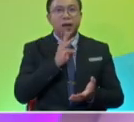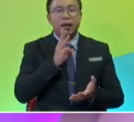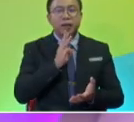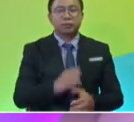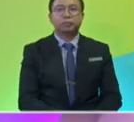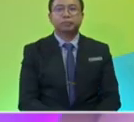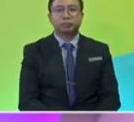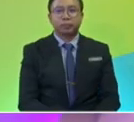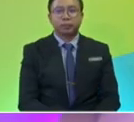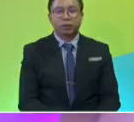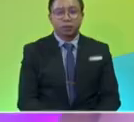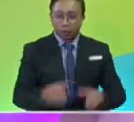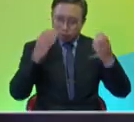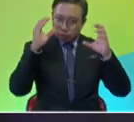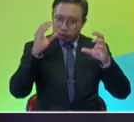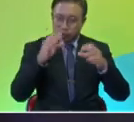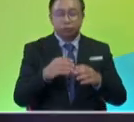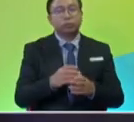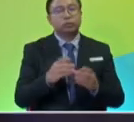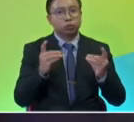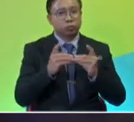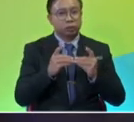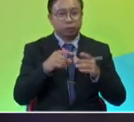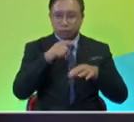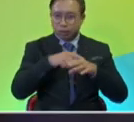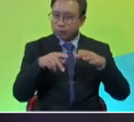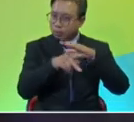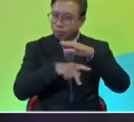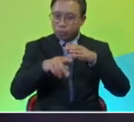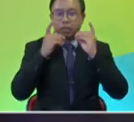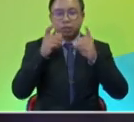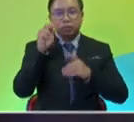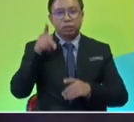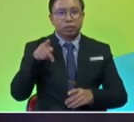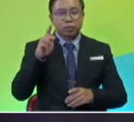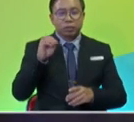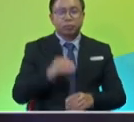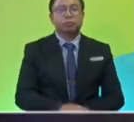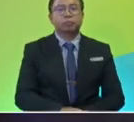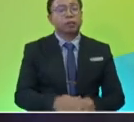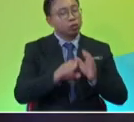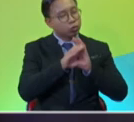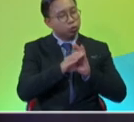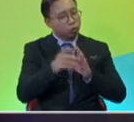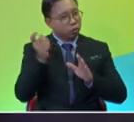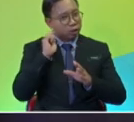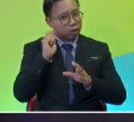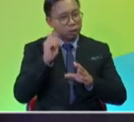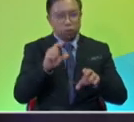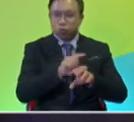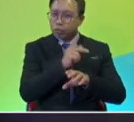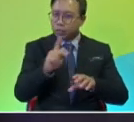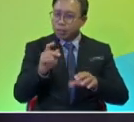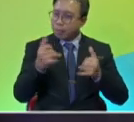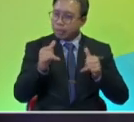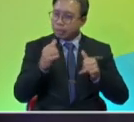air okey Cikgu bertemu kembali dalam slot prasekolah Didik TV KPM itu tadi demonstrasi Cikgu B mana kita nak gunakan dan mainkan